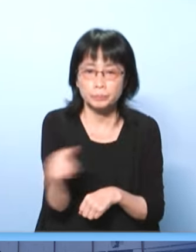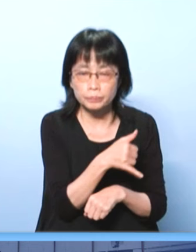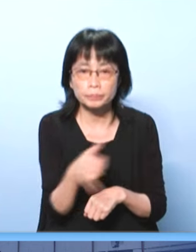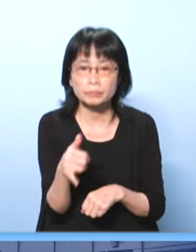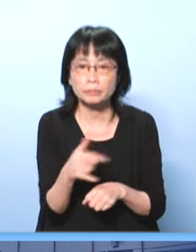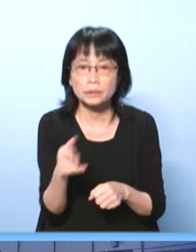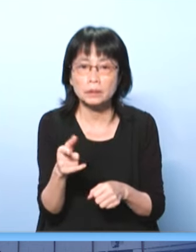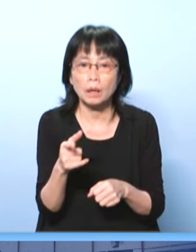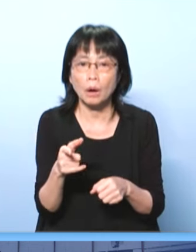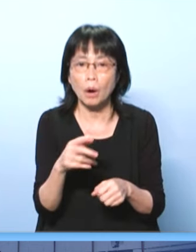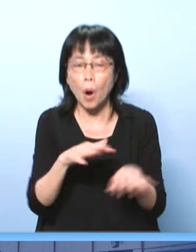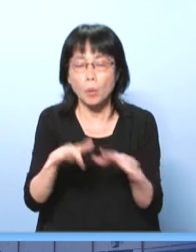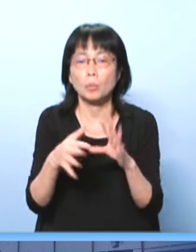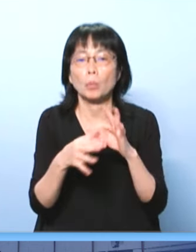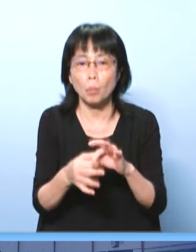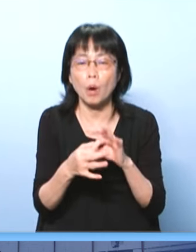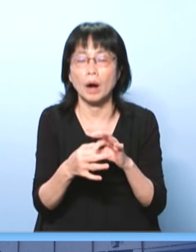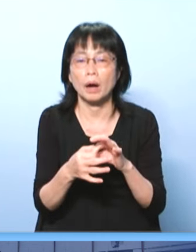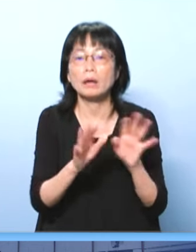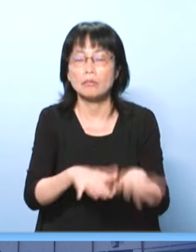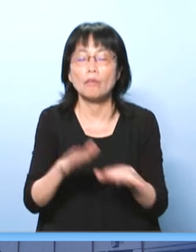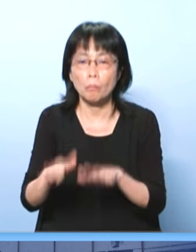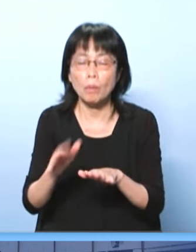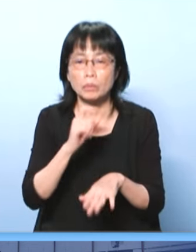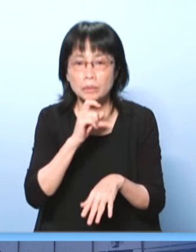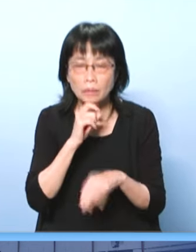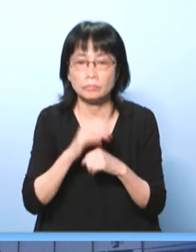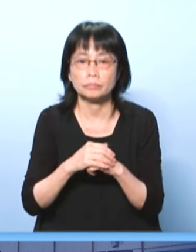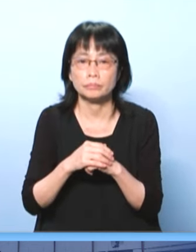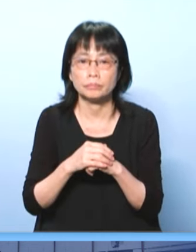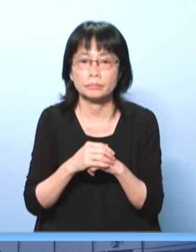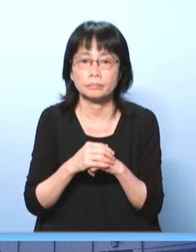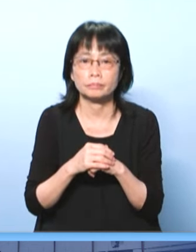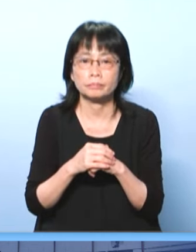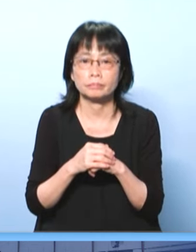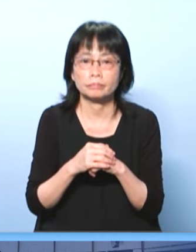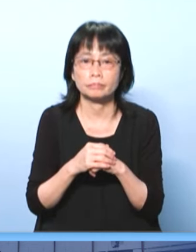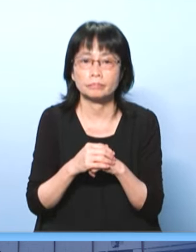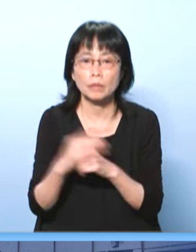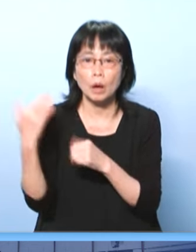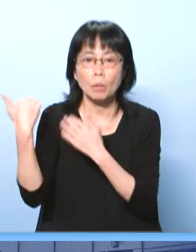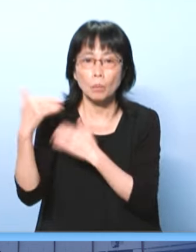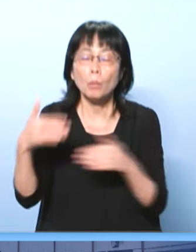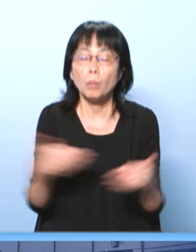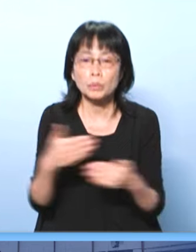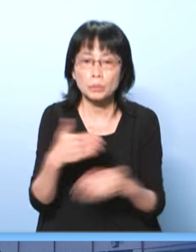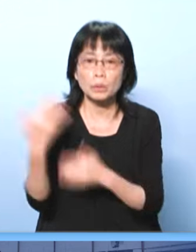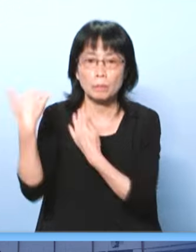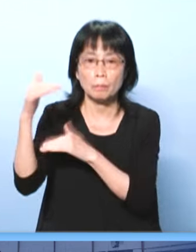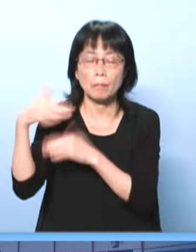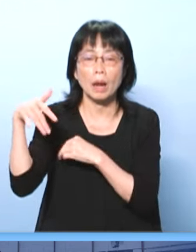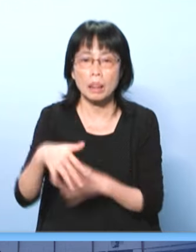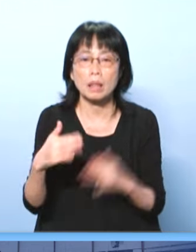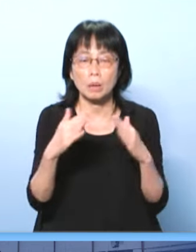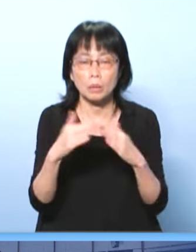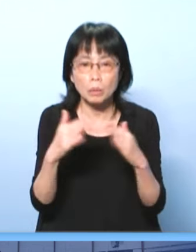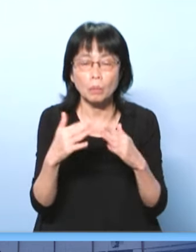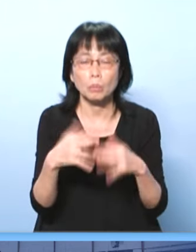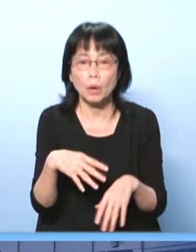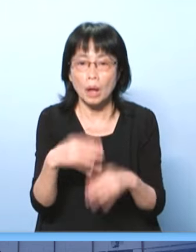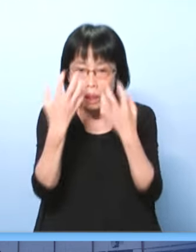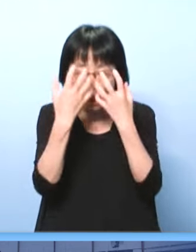務嘅上環海港碼頭直升機機場起降。運輸及物流局同埋民航處會繼續留意跨